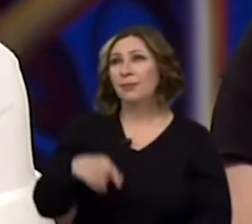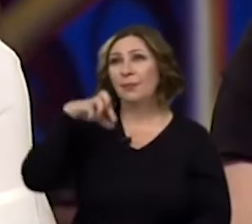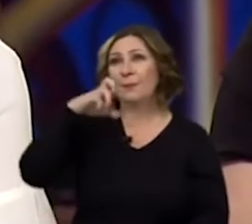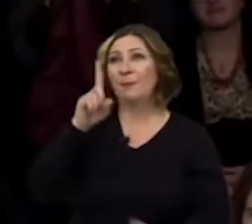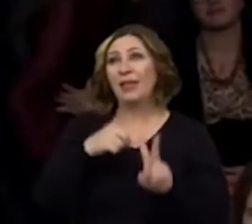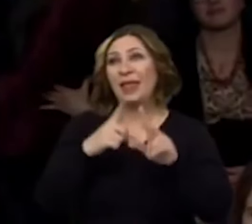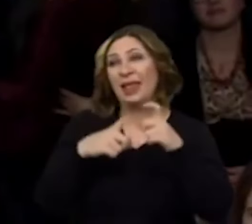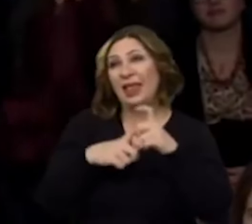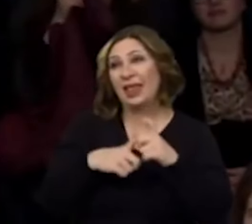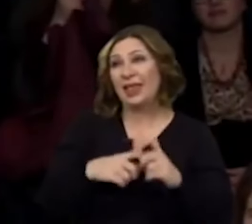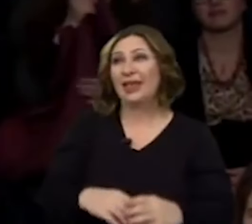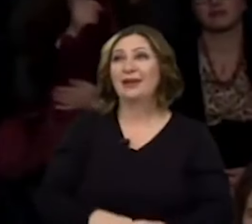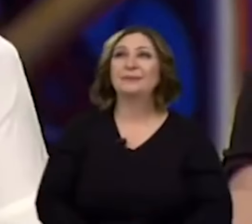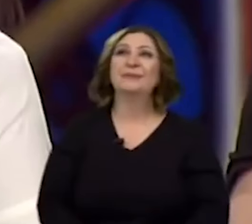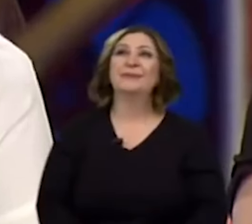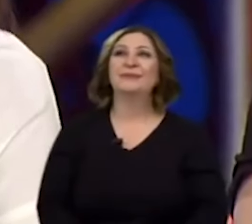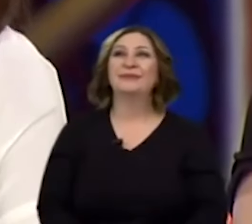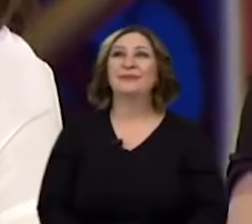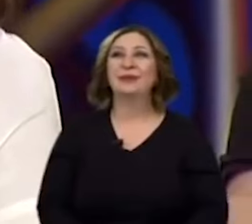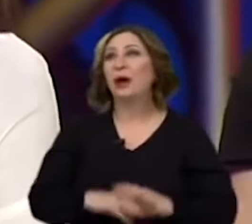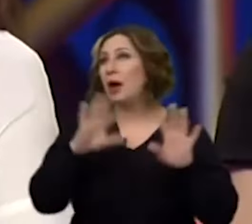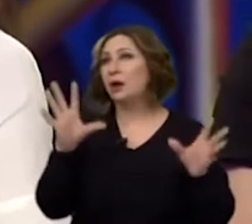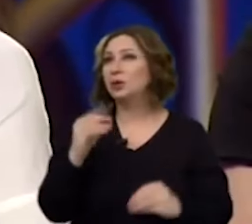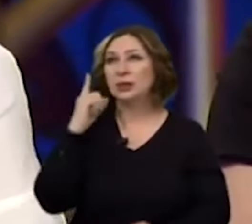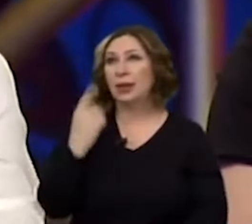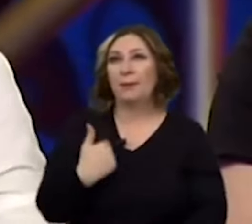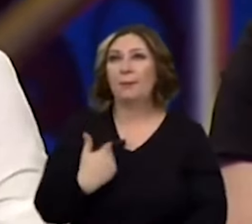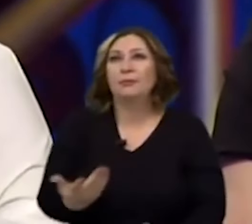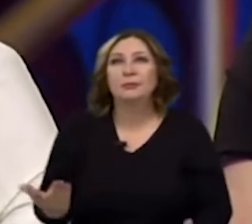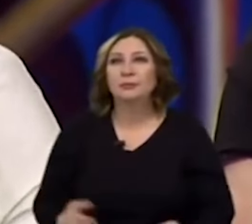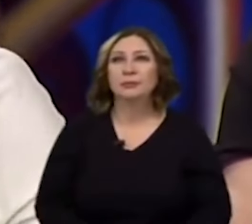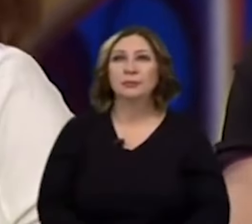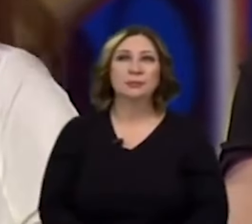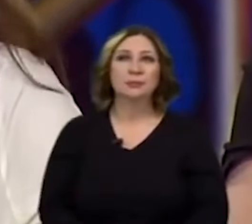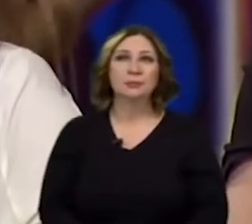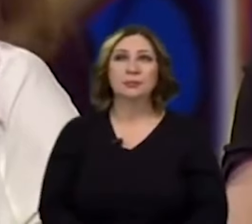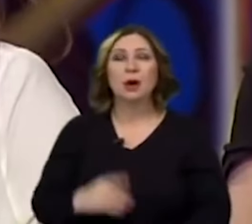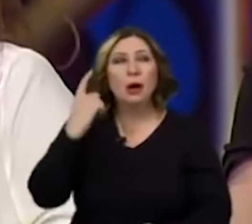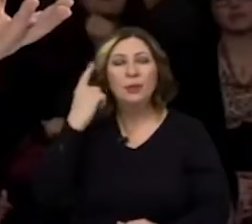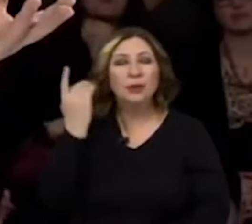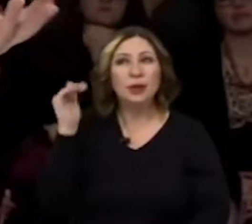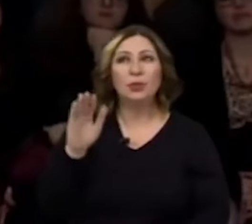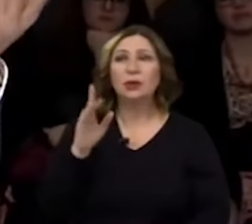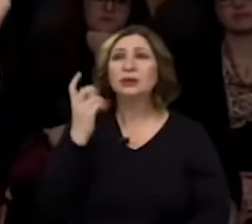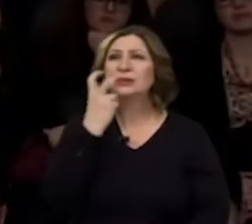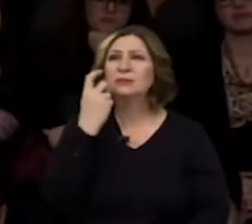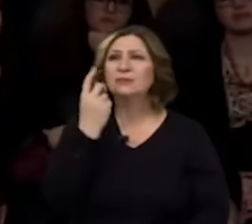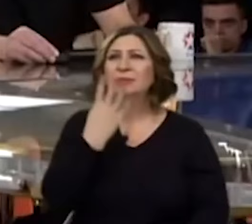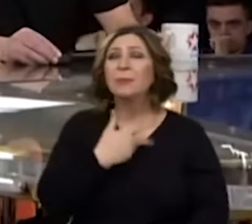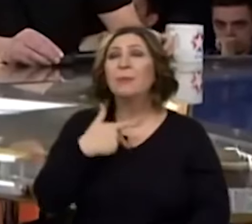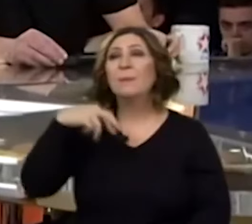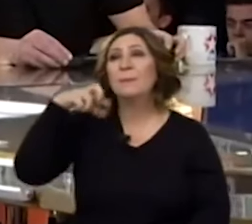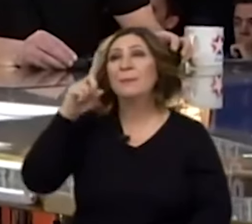Pink. Pink. Beyoncé. Yani her şeyi dinlerim. Bilmem, öyle şimdi Pink'ten aklıma... sevdiğiniz bir şarkı var mı? Ben